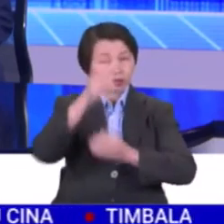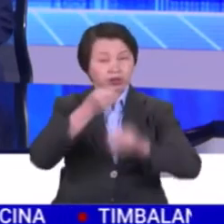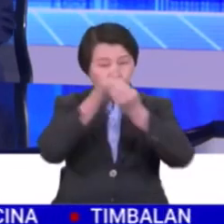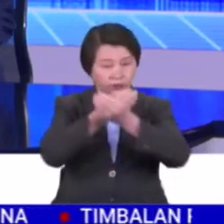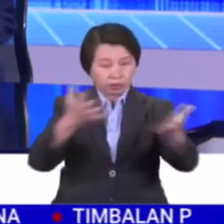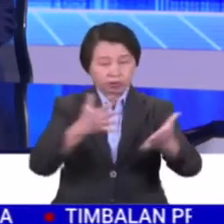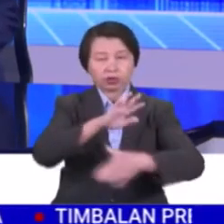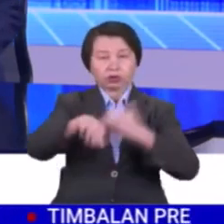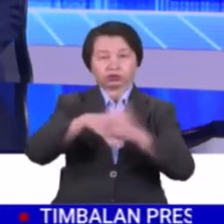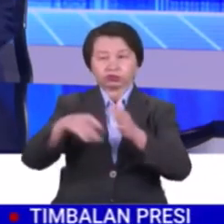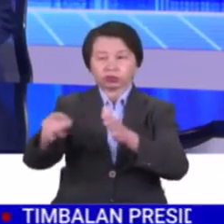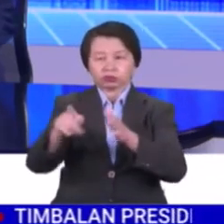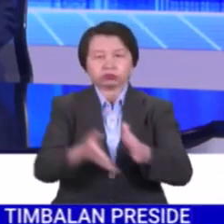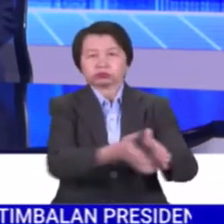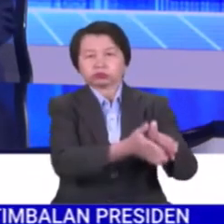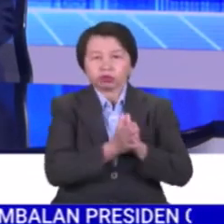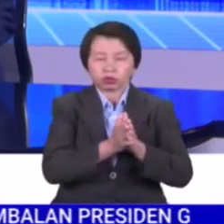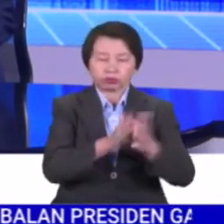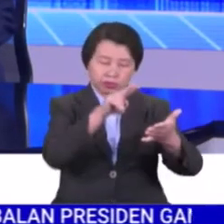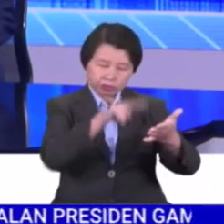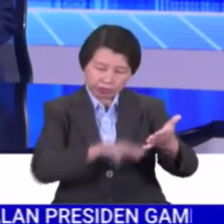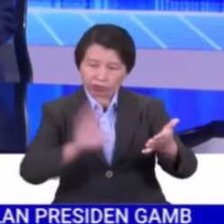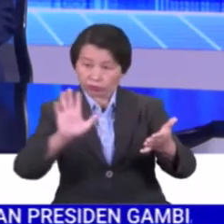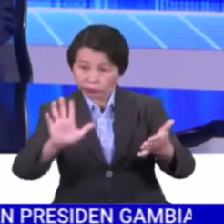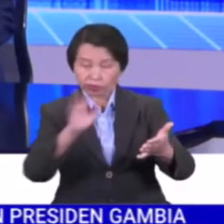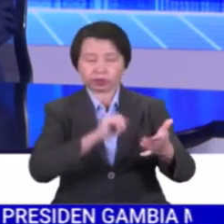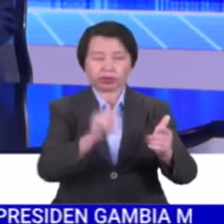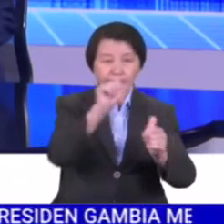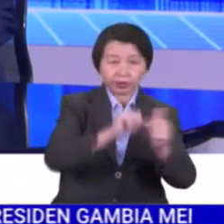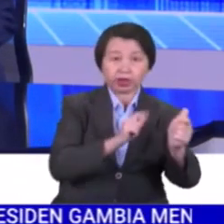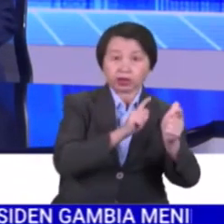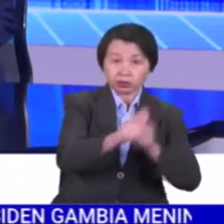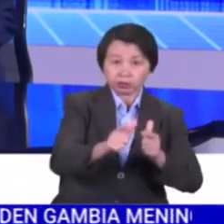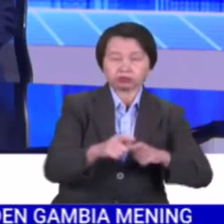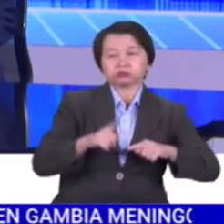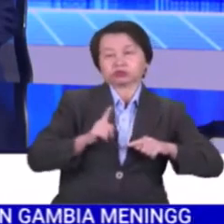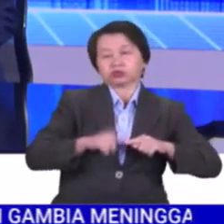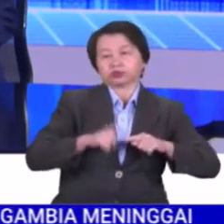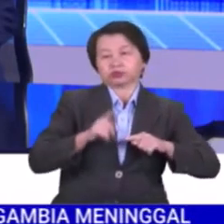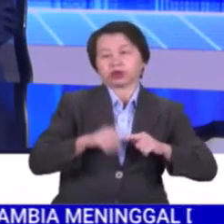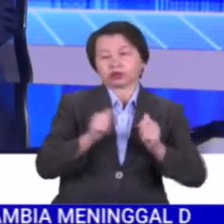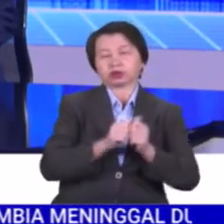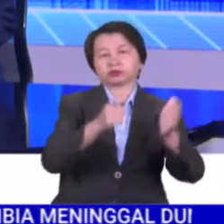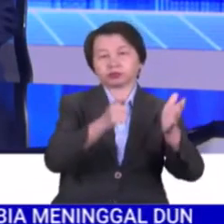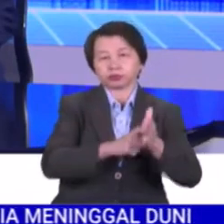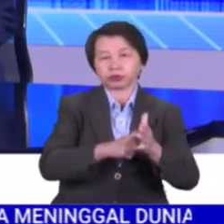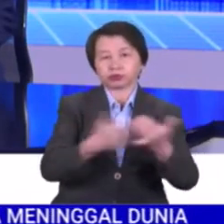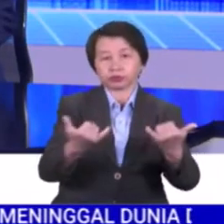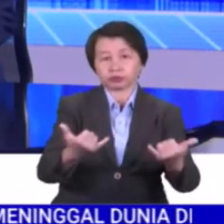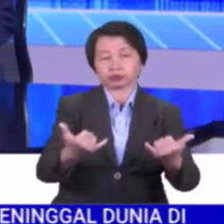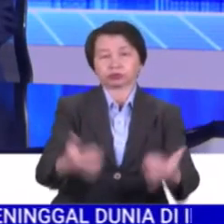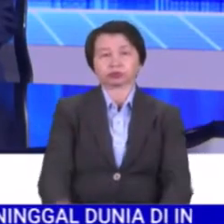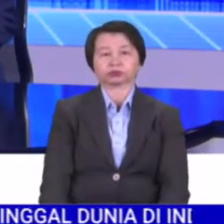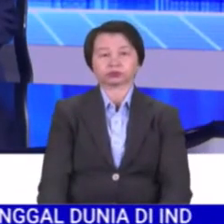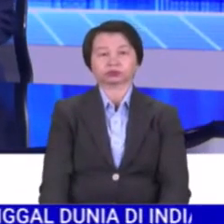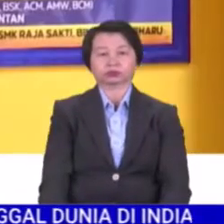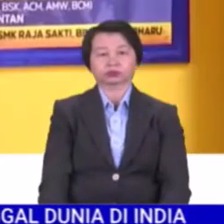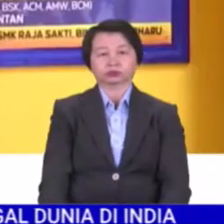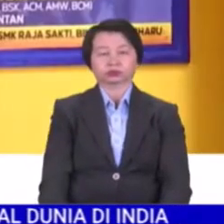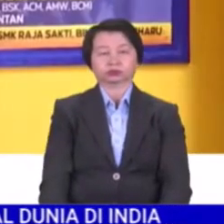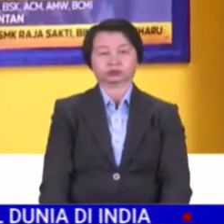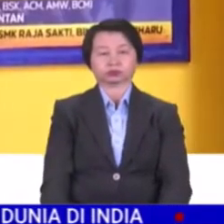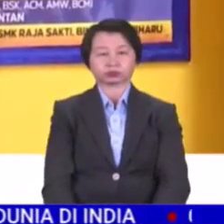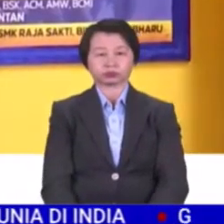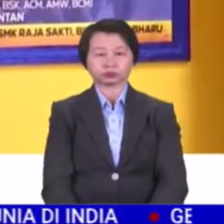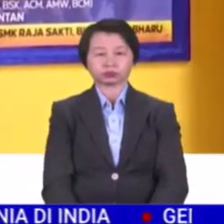memaklumkan kesemua permohonan sedang diteliti dan setiap kelulusan adalah tertakluk kepada keperluan semasa.